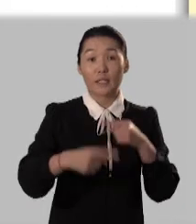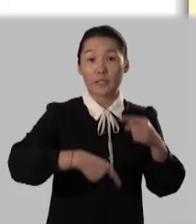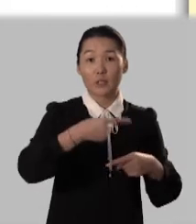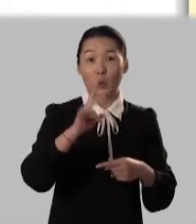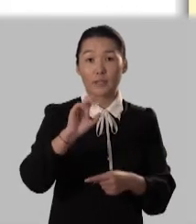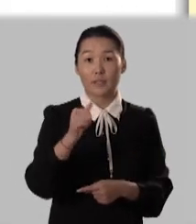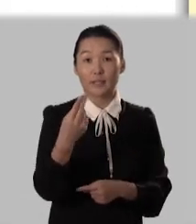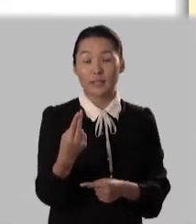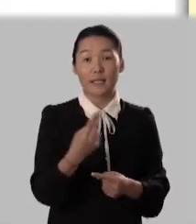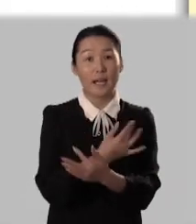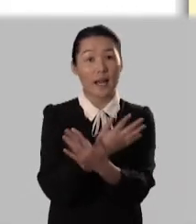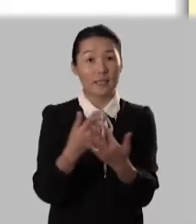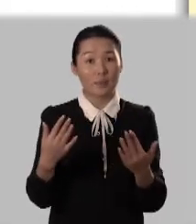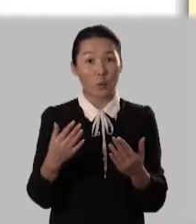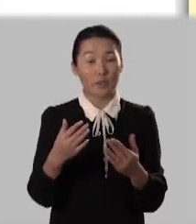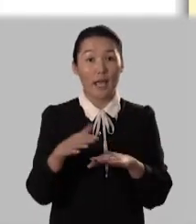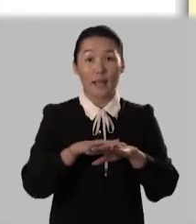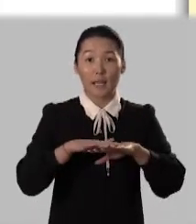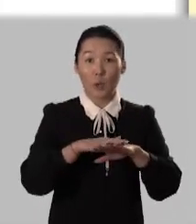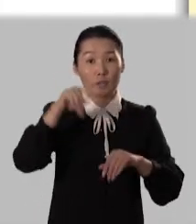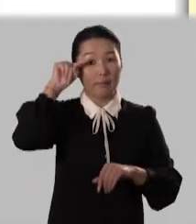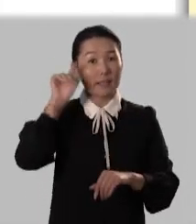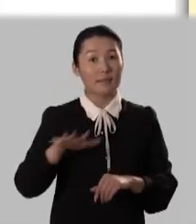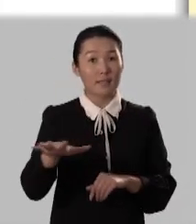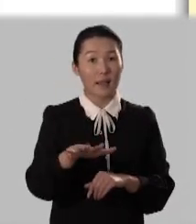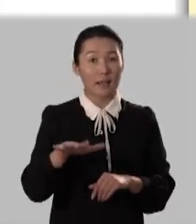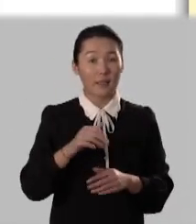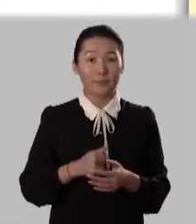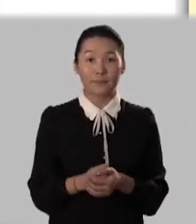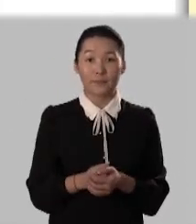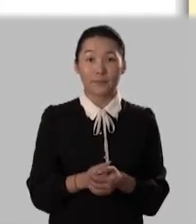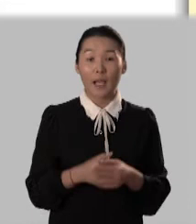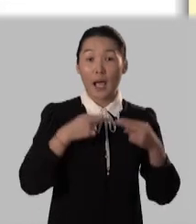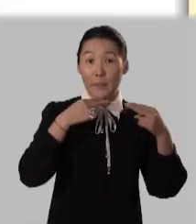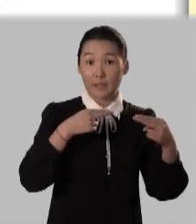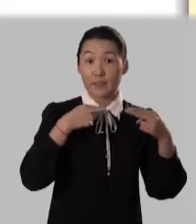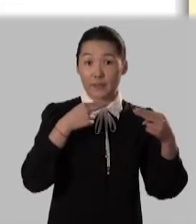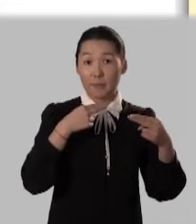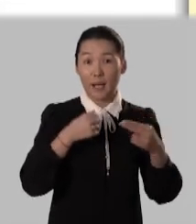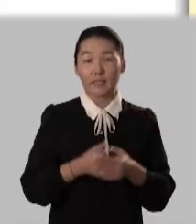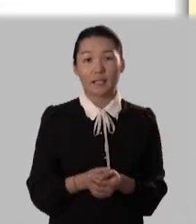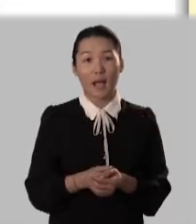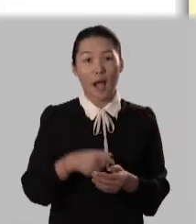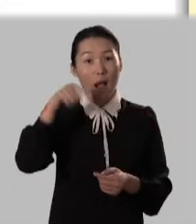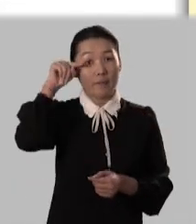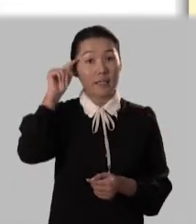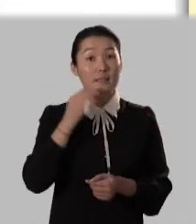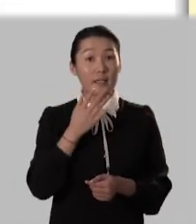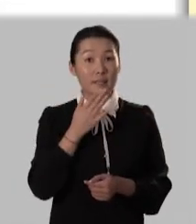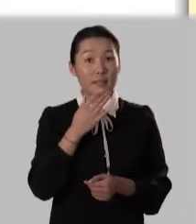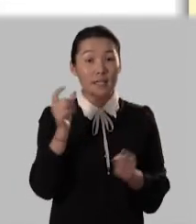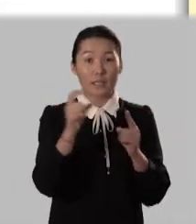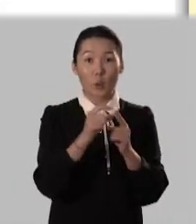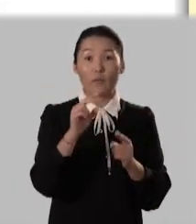атрибуты народов круга станов обратите внимание в кыргызском языке слово